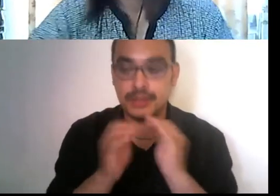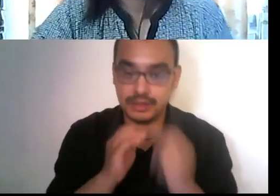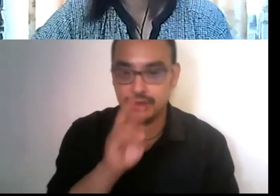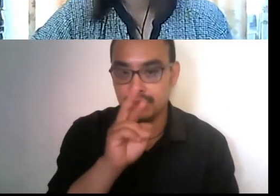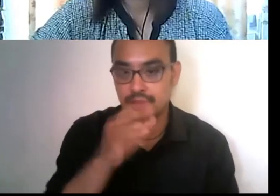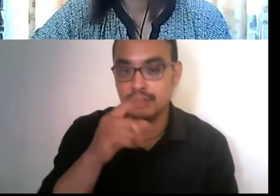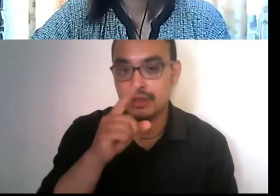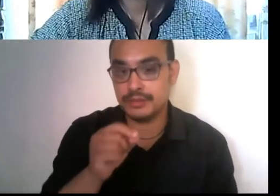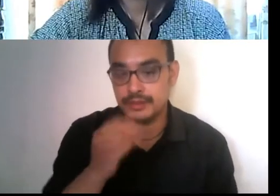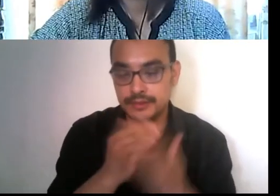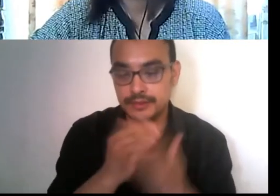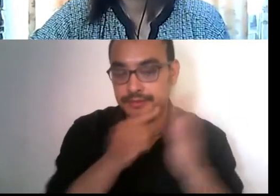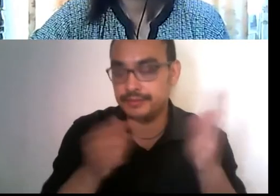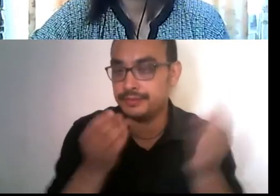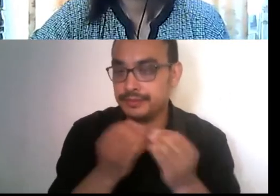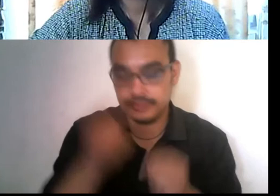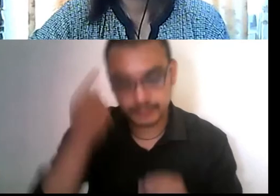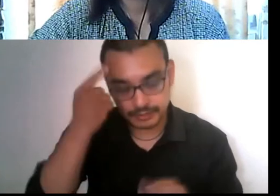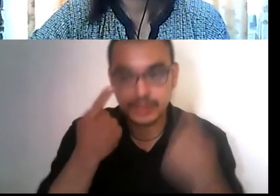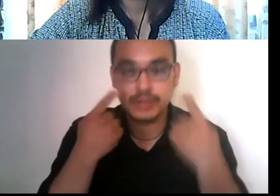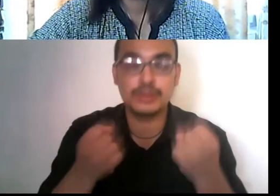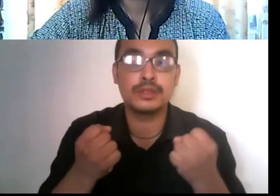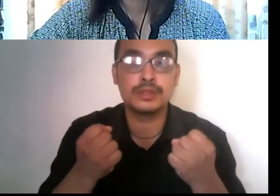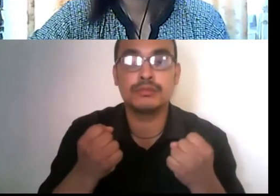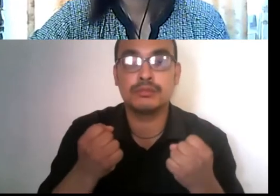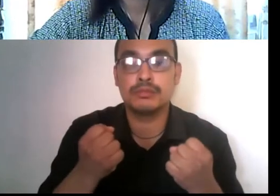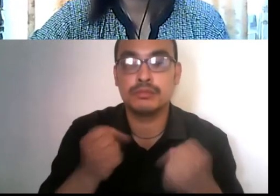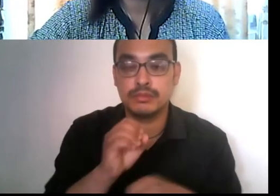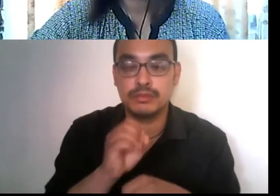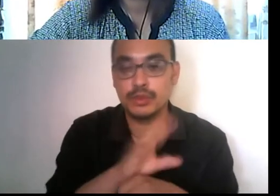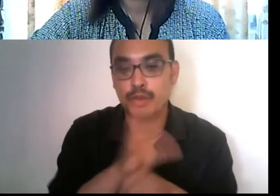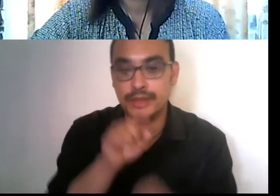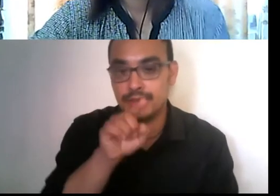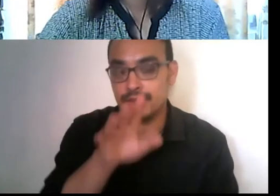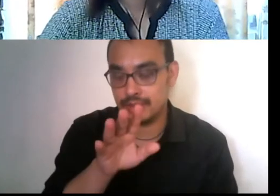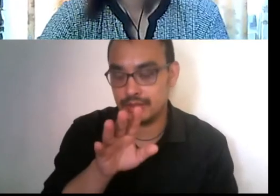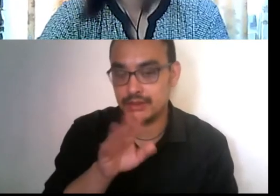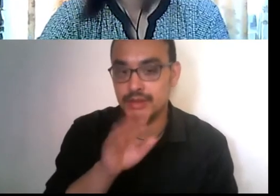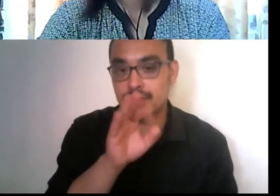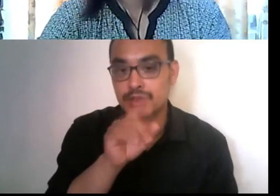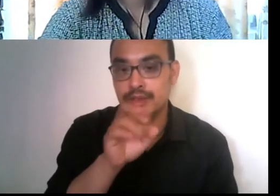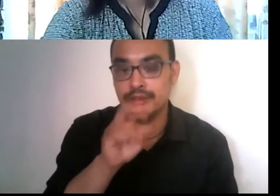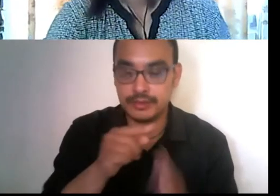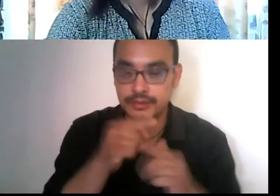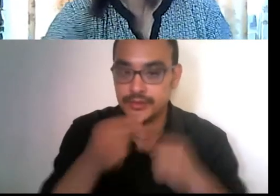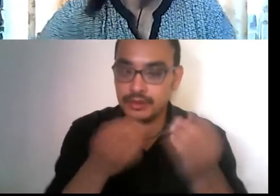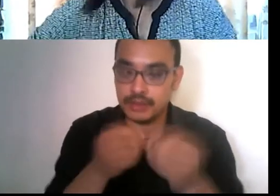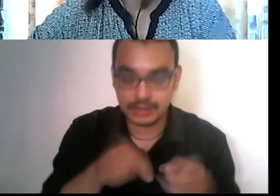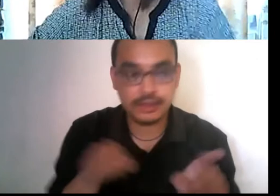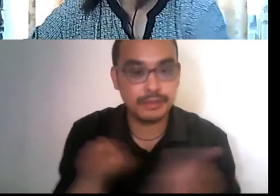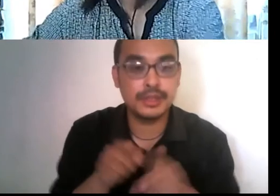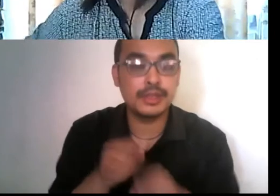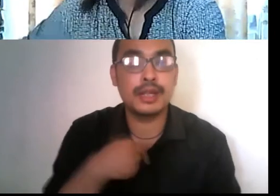रहेको कार्यक्रम मेन्टल हेल्थ अमिड अफ COVID-19 निरन्तरता दिँदै आज पनि हामी